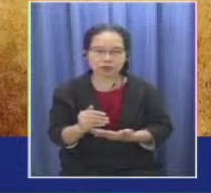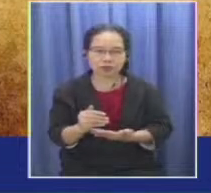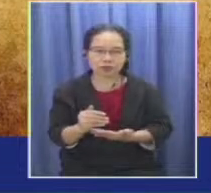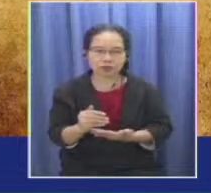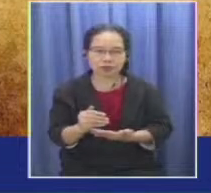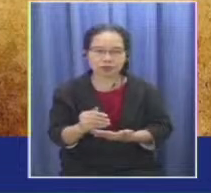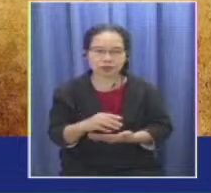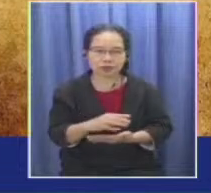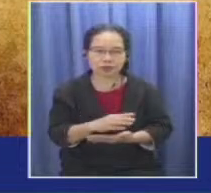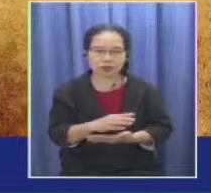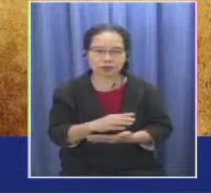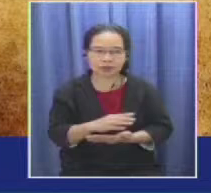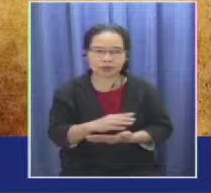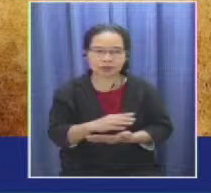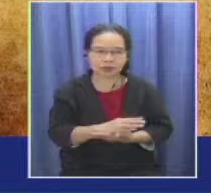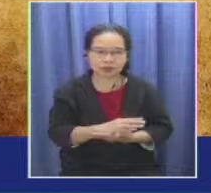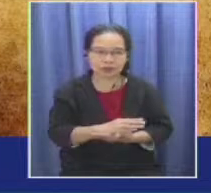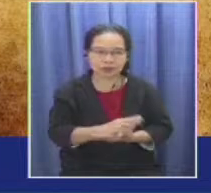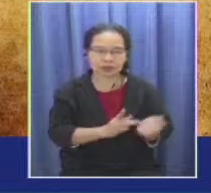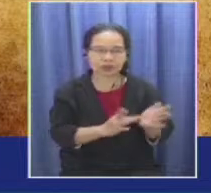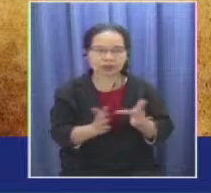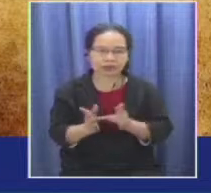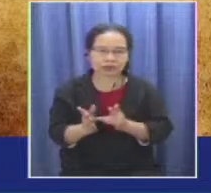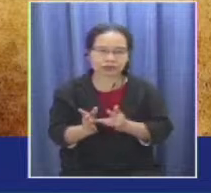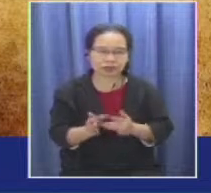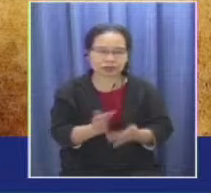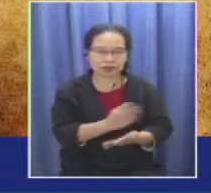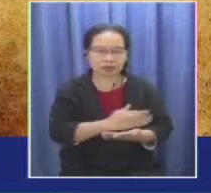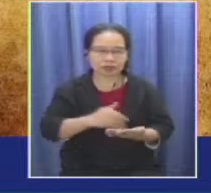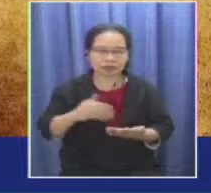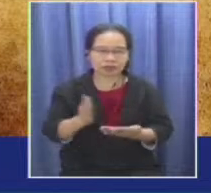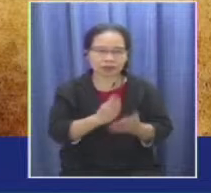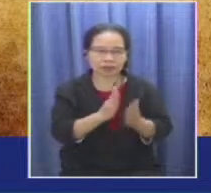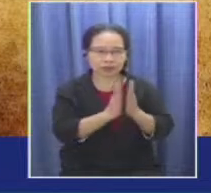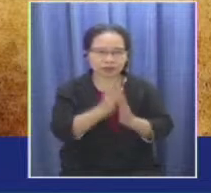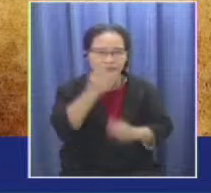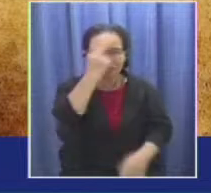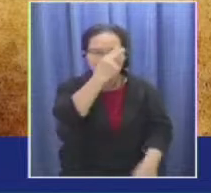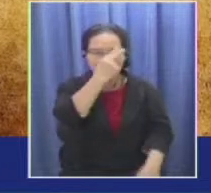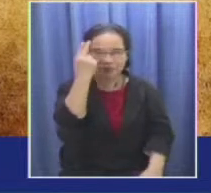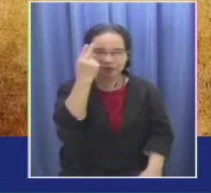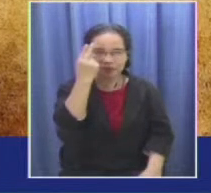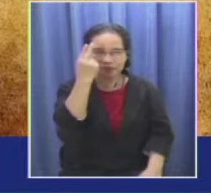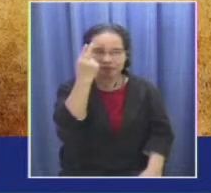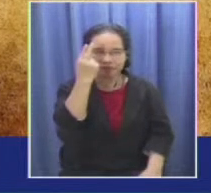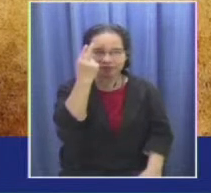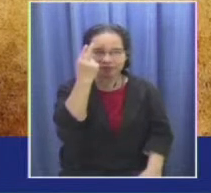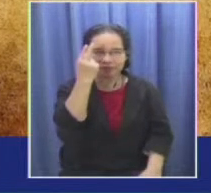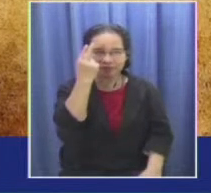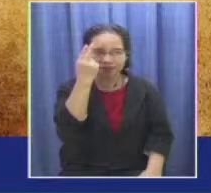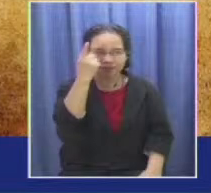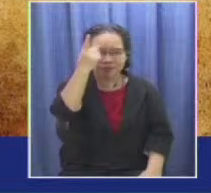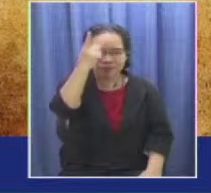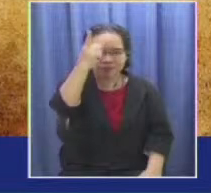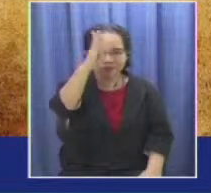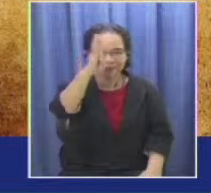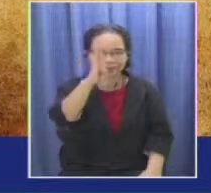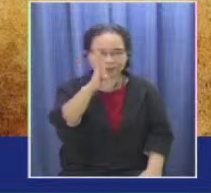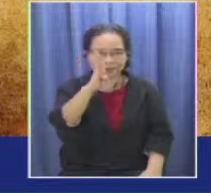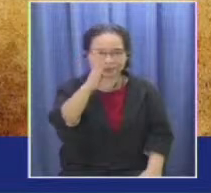de tu vientre Jesus. Di ba yan ang kinakanta? Panalangin ng Katoliko yan eh. Dios